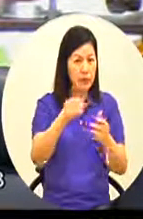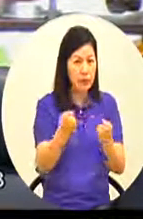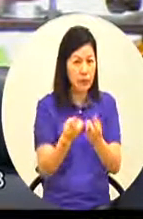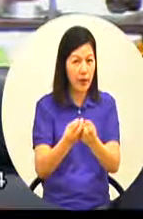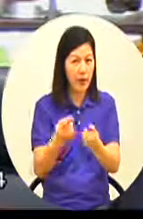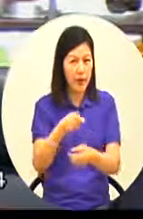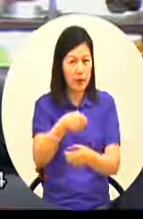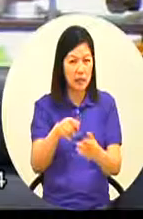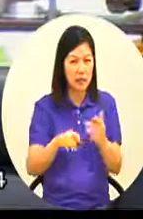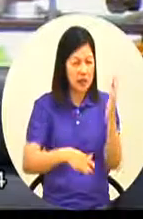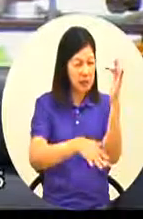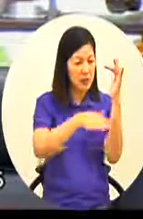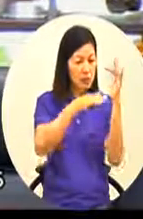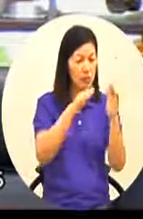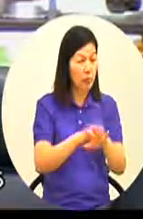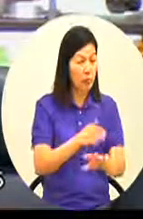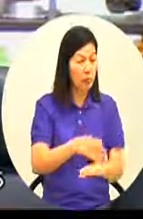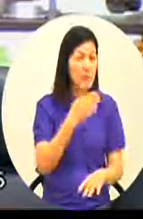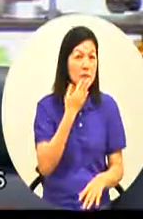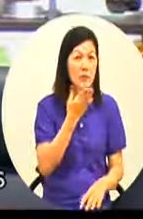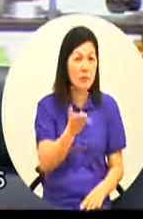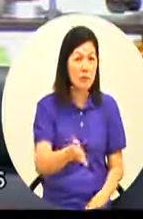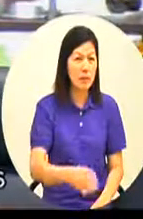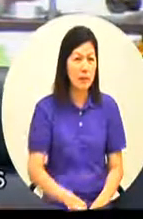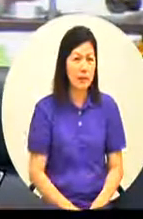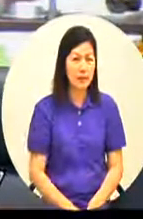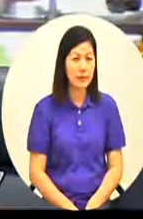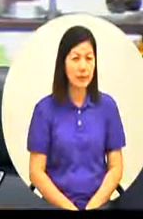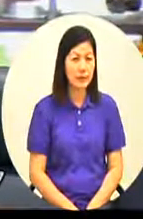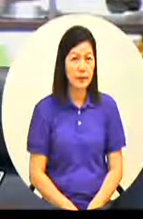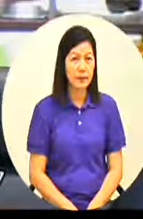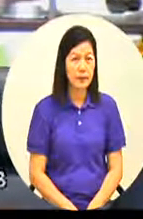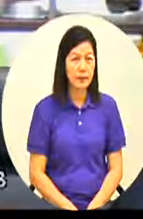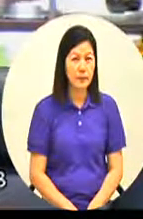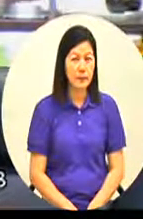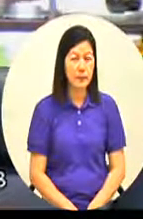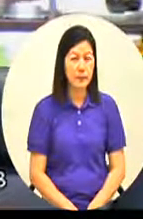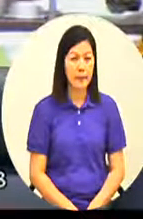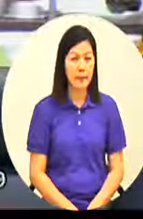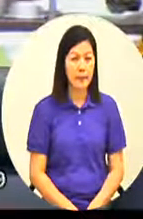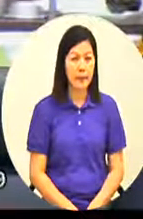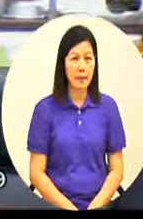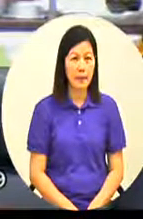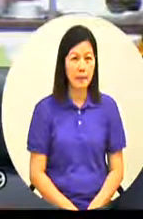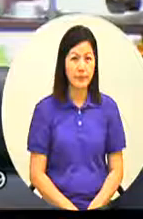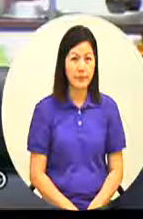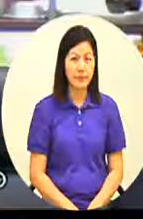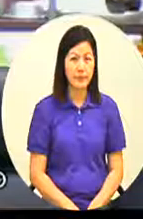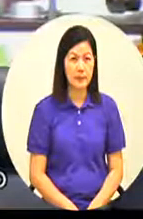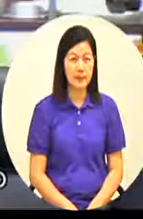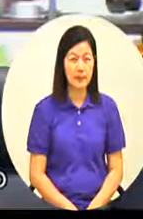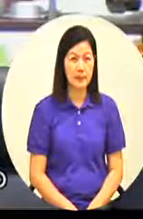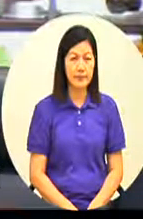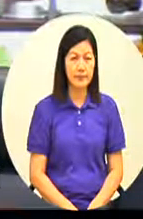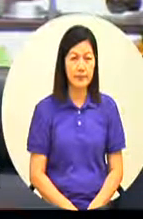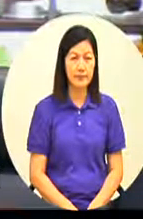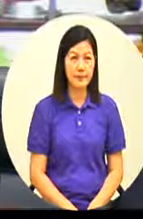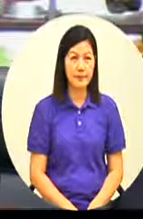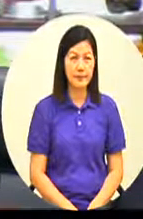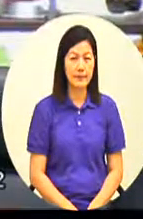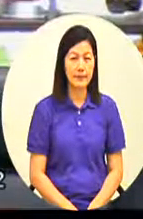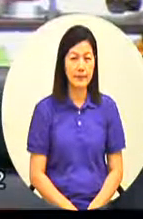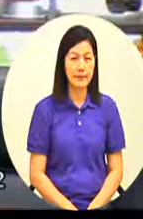几次的一个积水的问题啦。我希望哈，我时间有限哈，谢谢那个局长哈。那